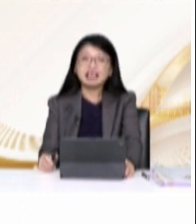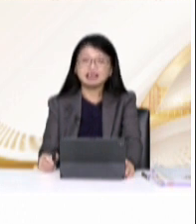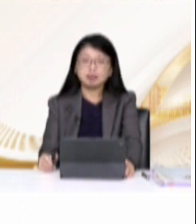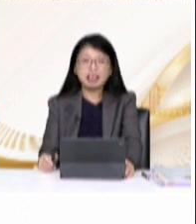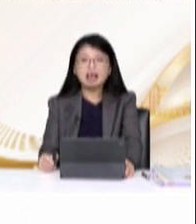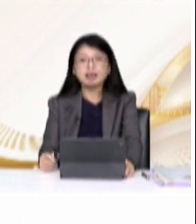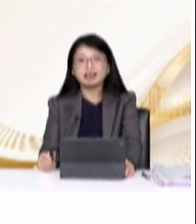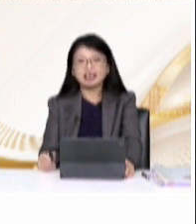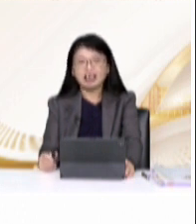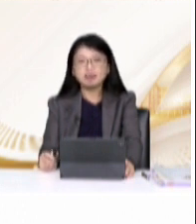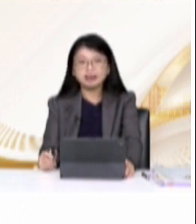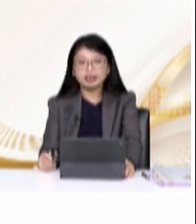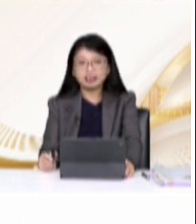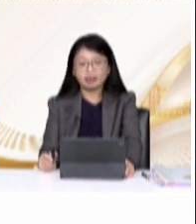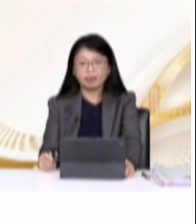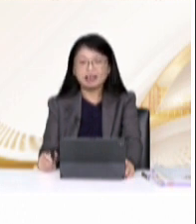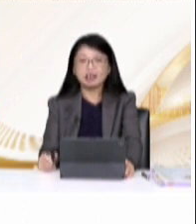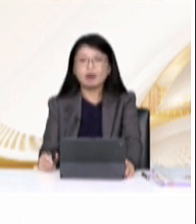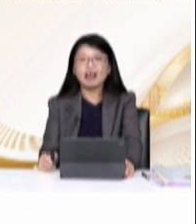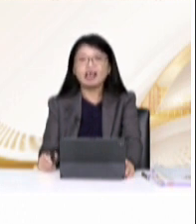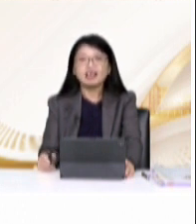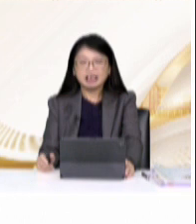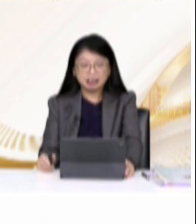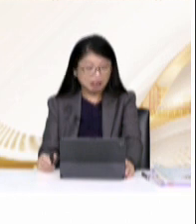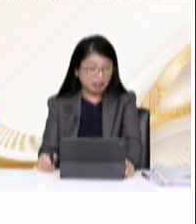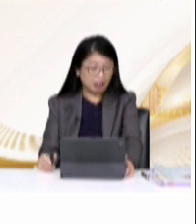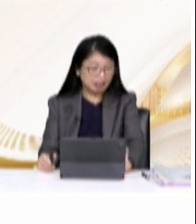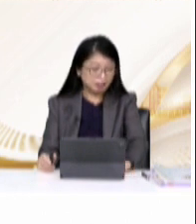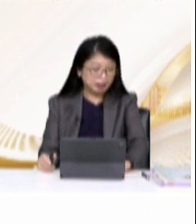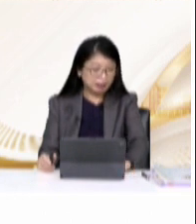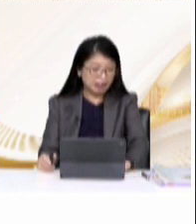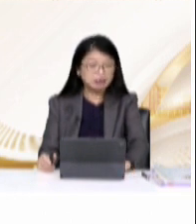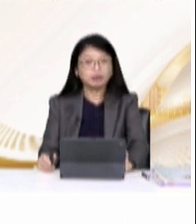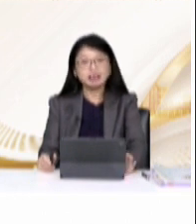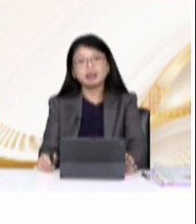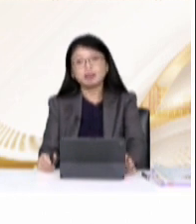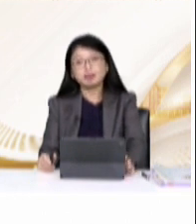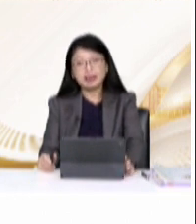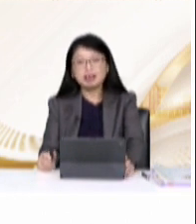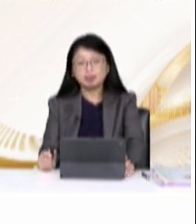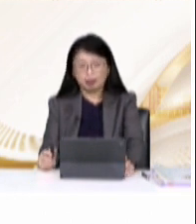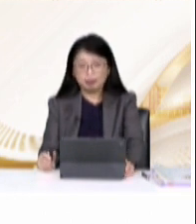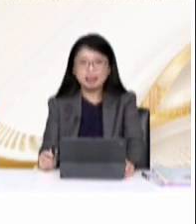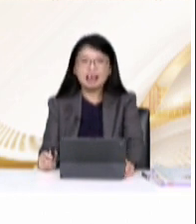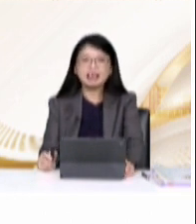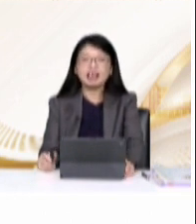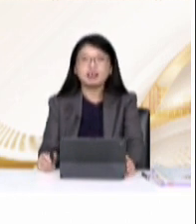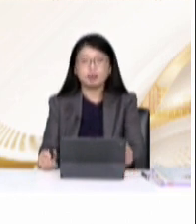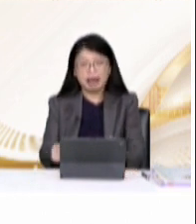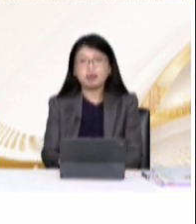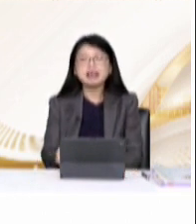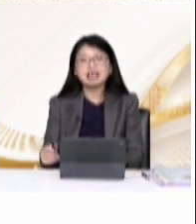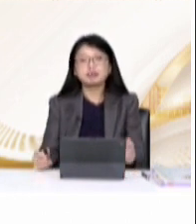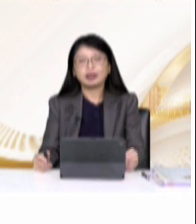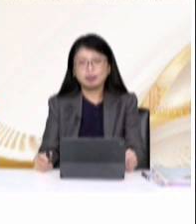อาจจะไม่ได้รับการแต่งตั้งให้เป็นเจ้าหน้าที่ของรัฐแต่ว่าในการดำเนินการในส่วนที่เกี่ยวกับกระบวนการปรับเป็นพินัยเนี่ยกฎหม